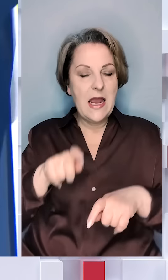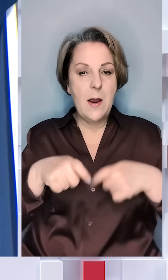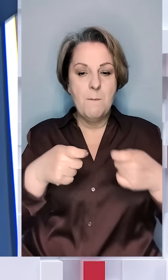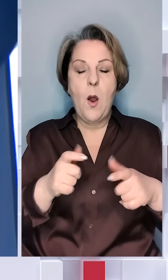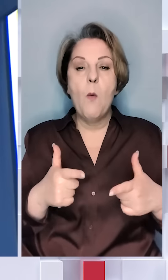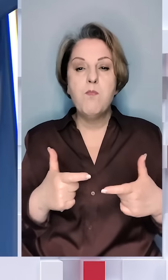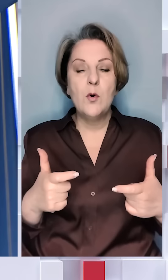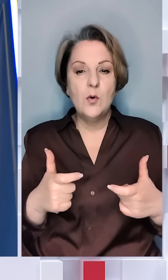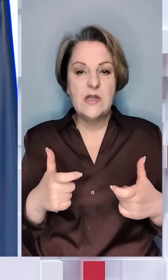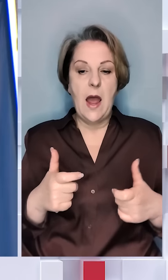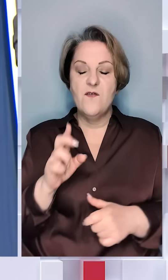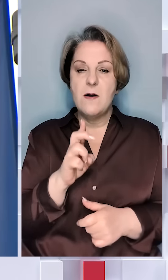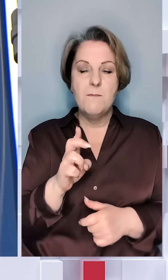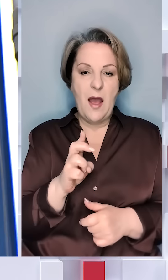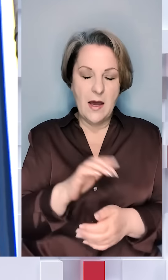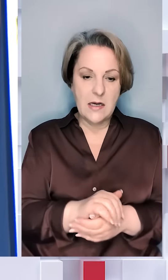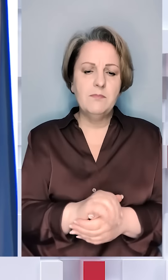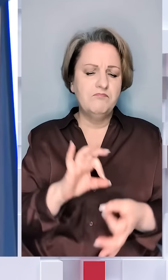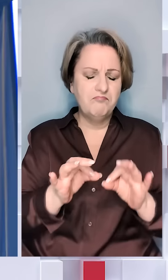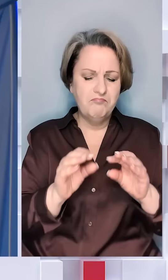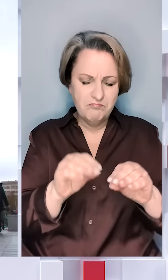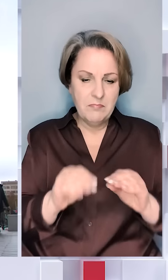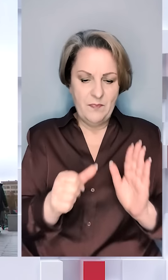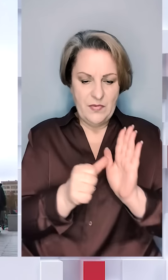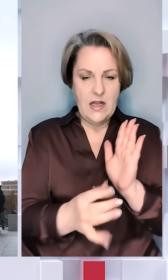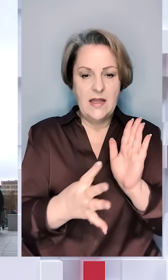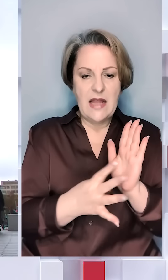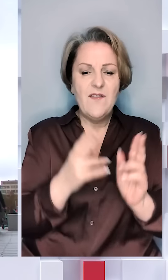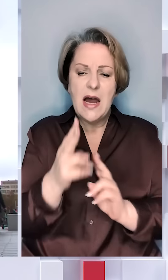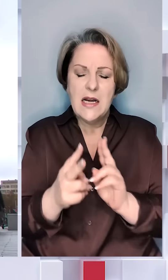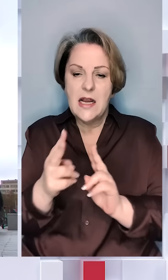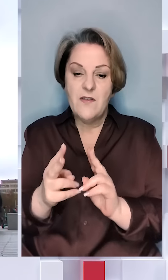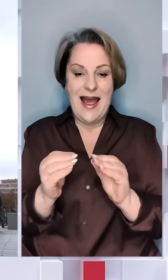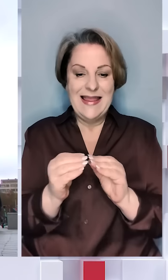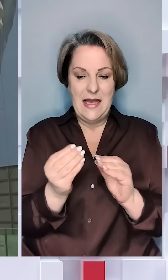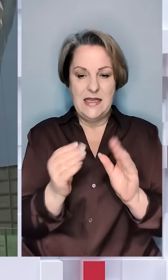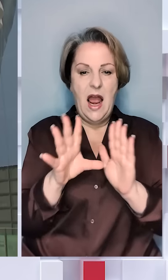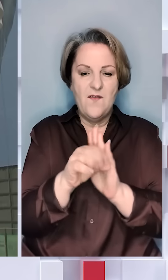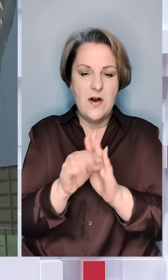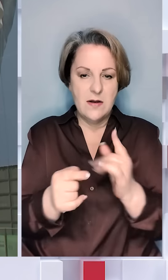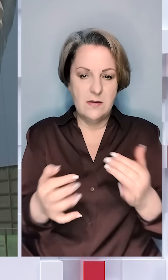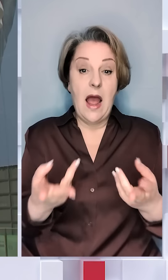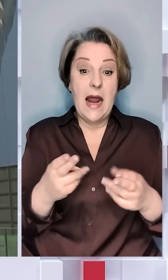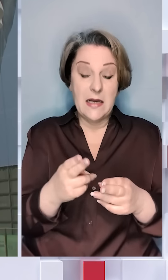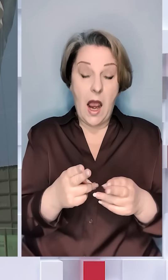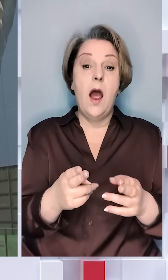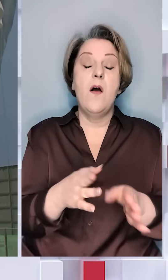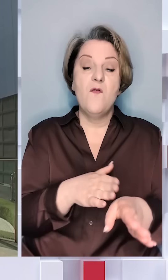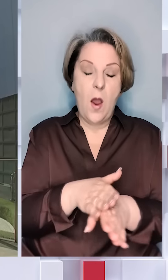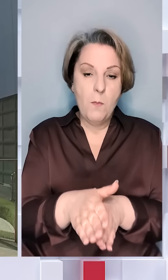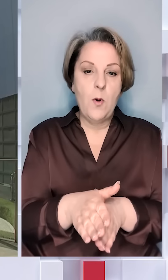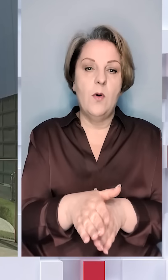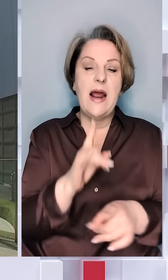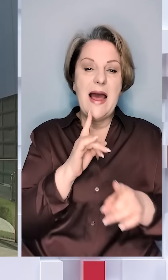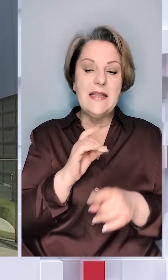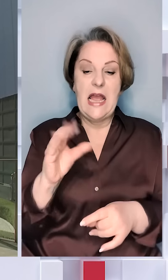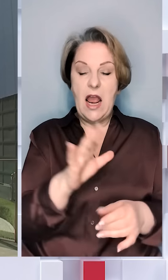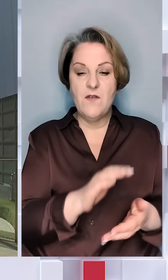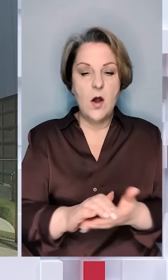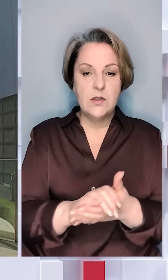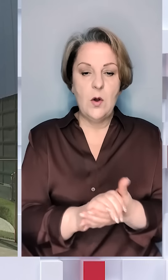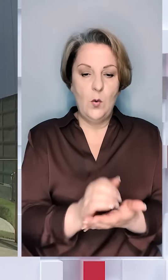передав Брюсселю у березні. У ньому детально описані 69 реформ та 10 інвестицій. Для впровадження їх Рада